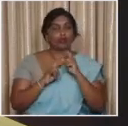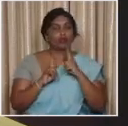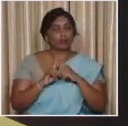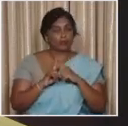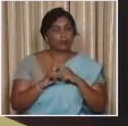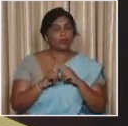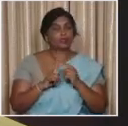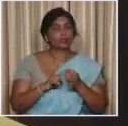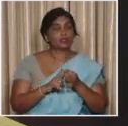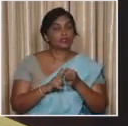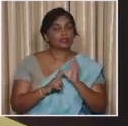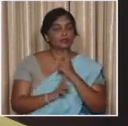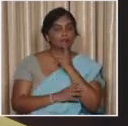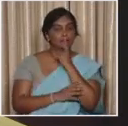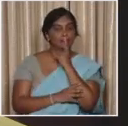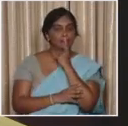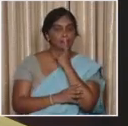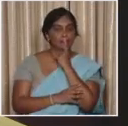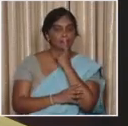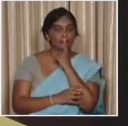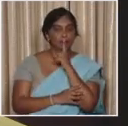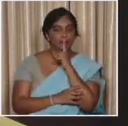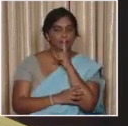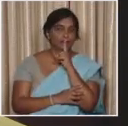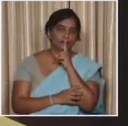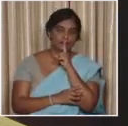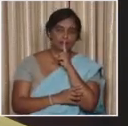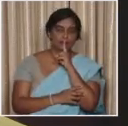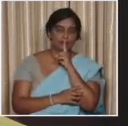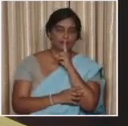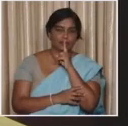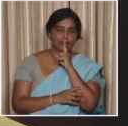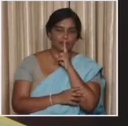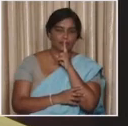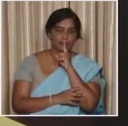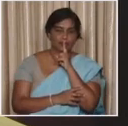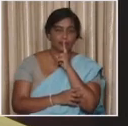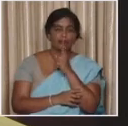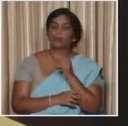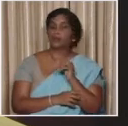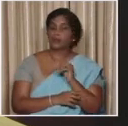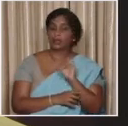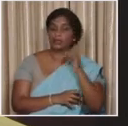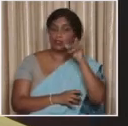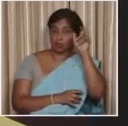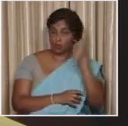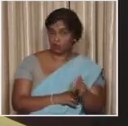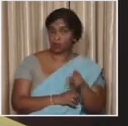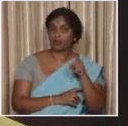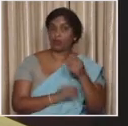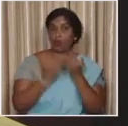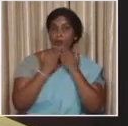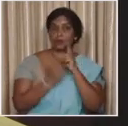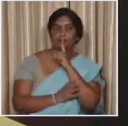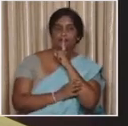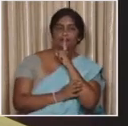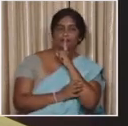සභාපතිවරයා මෙහෙම කටට ඇඟිල්ල තියලා යම් කිසි පුද්ගලයෙකුට උපදෙස්